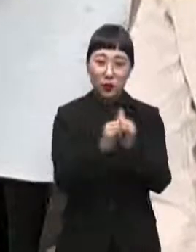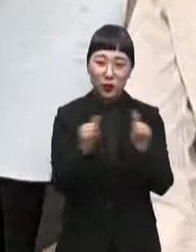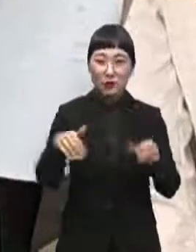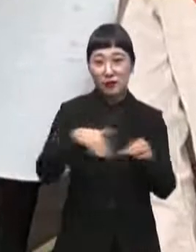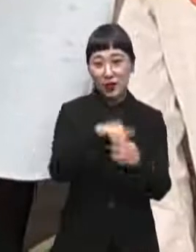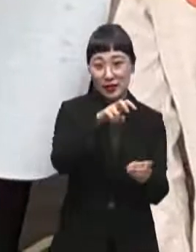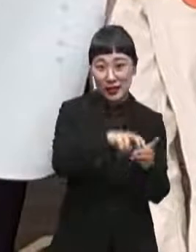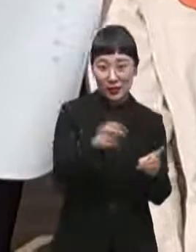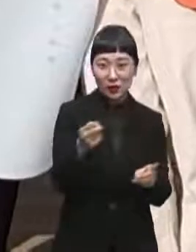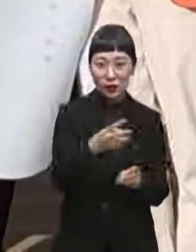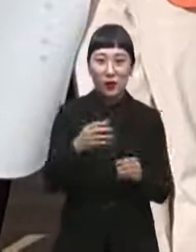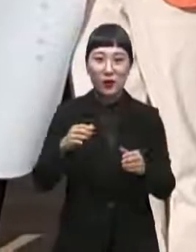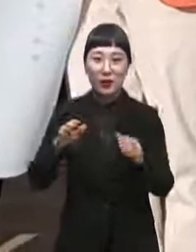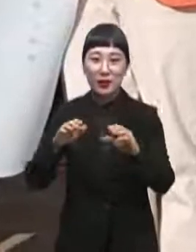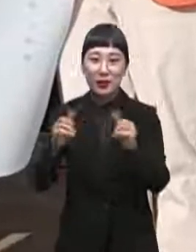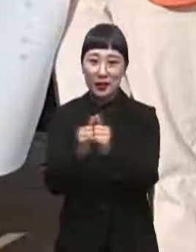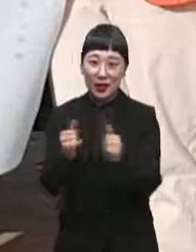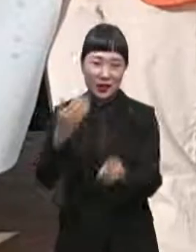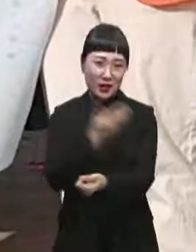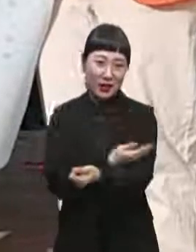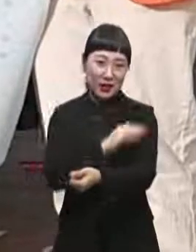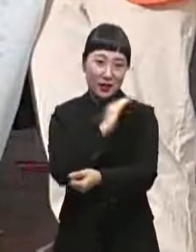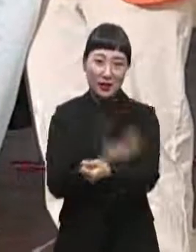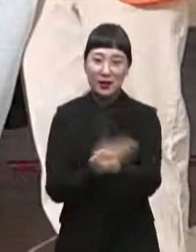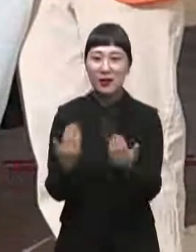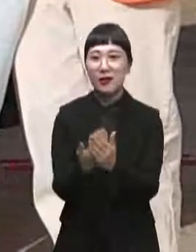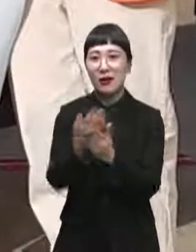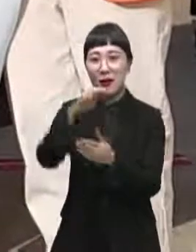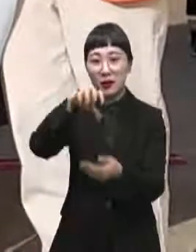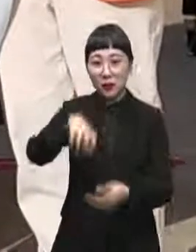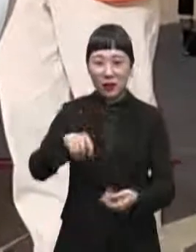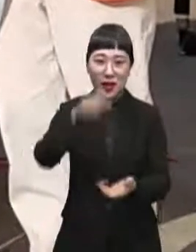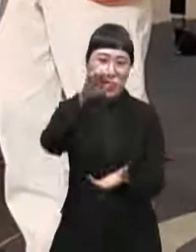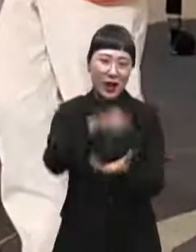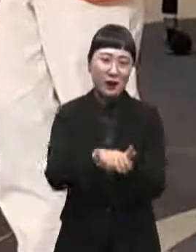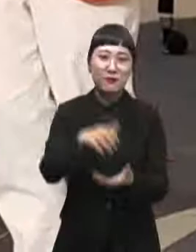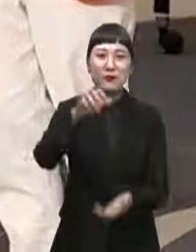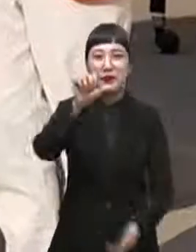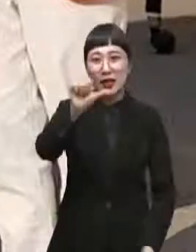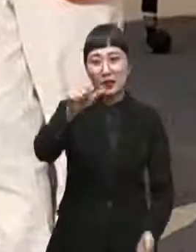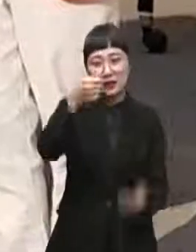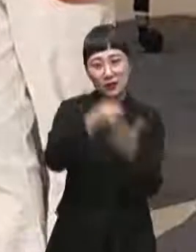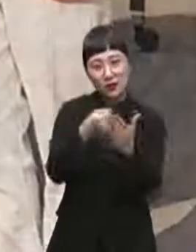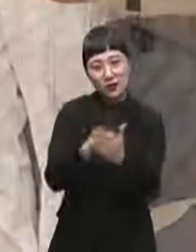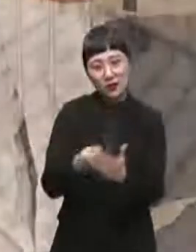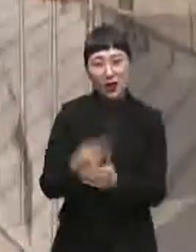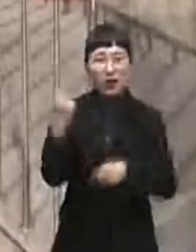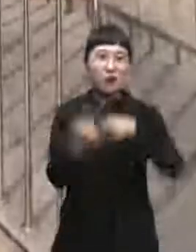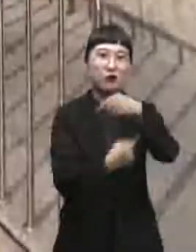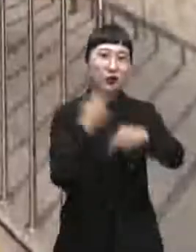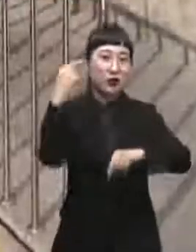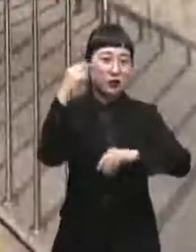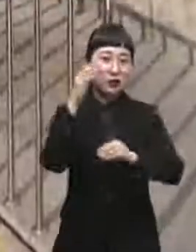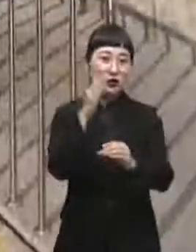노인 인력 개발 센터 남 인천고등학교 등 5곳을 치매 극복 선도 단 잔 체로 지정해 운영하고 있습니다